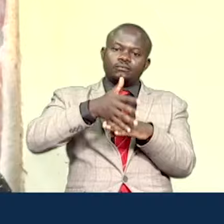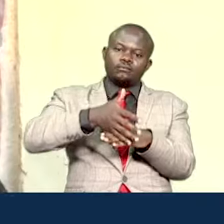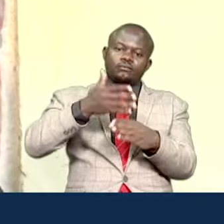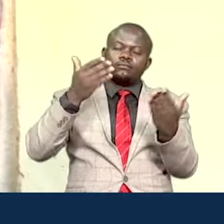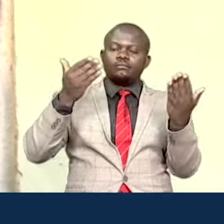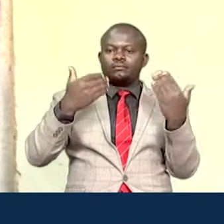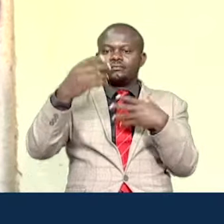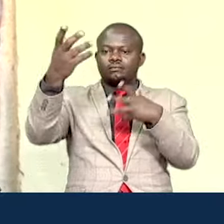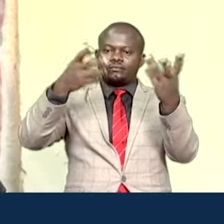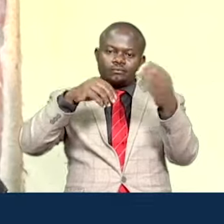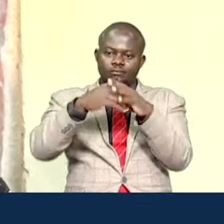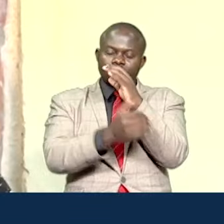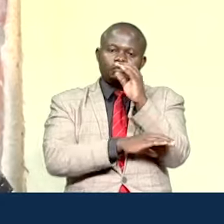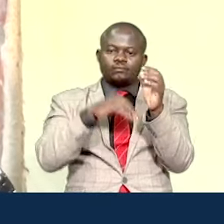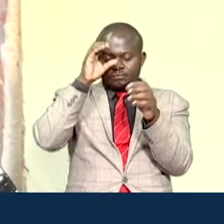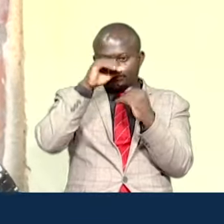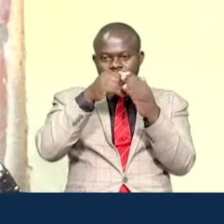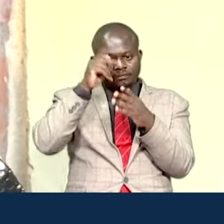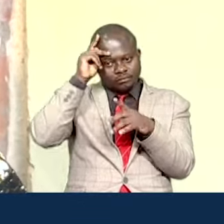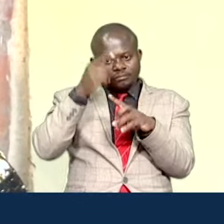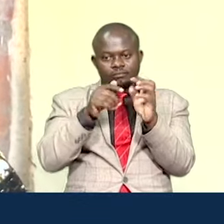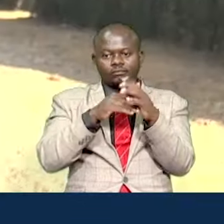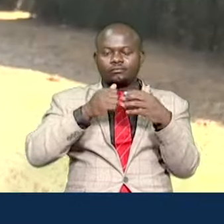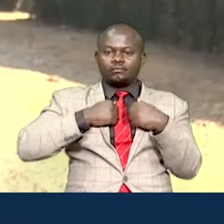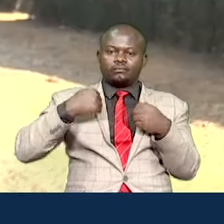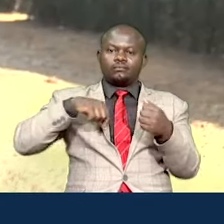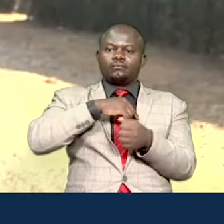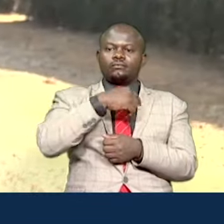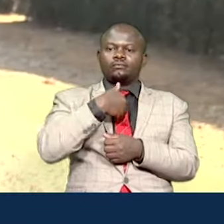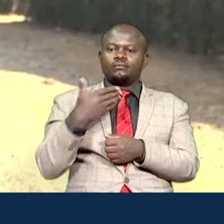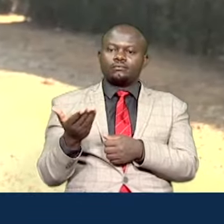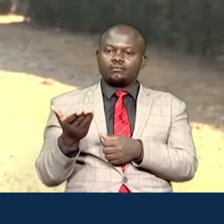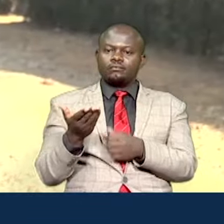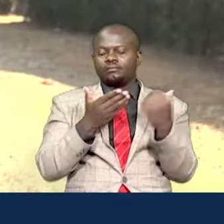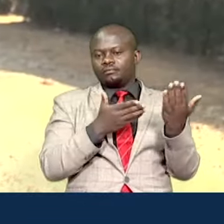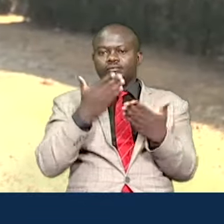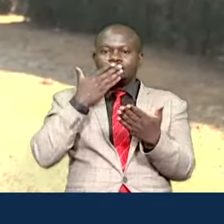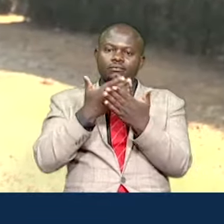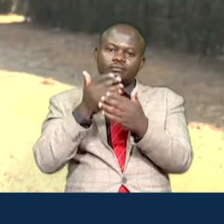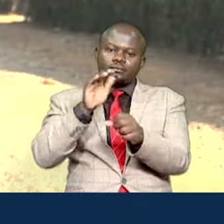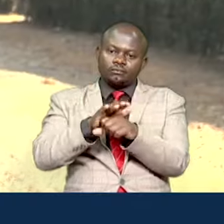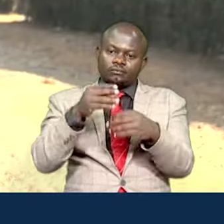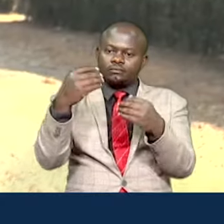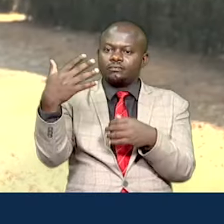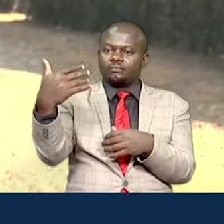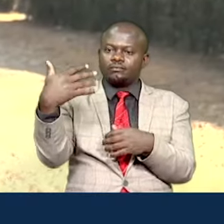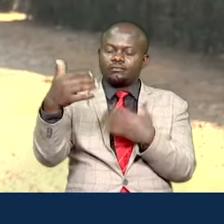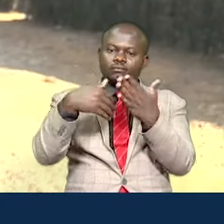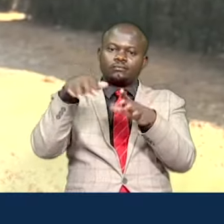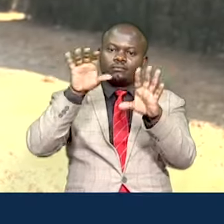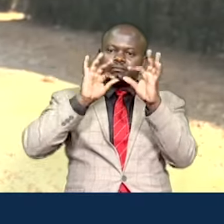barajya hanze gushaka ubumenyi kandi no mu Rwanda rwacu tubufite. Banyakiriye neza cyane, bampa impapuro